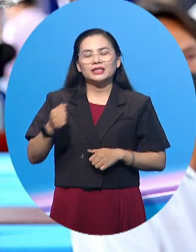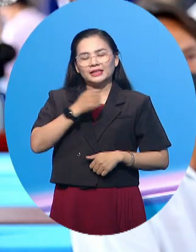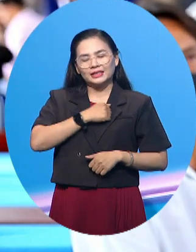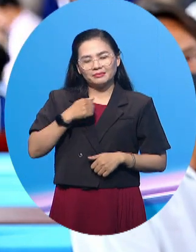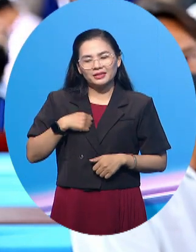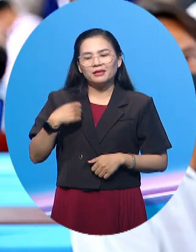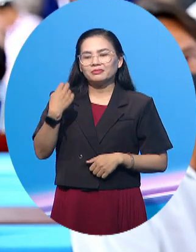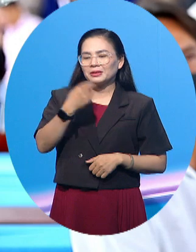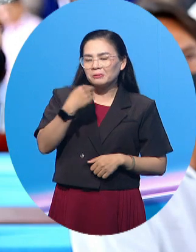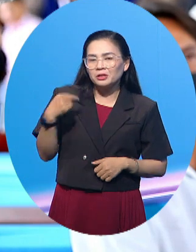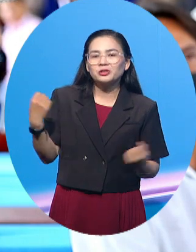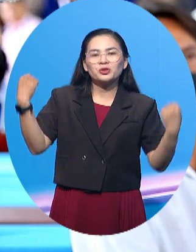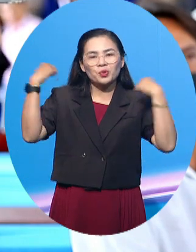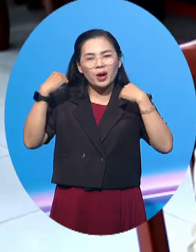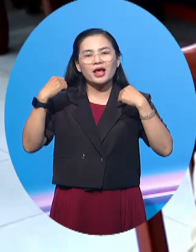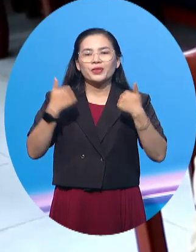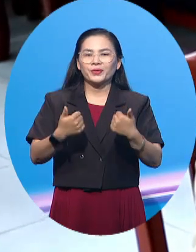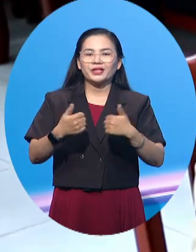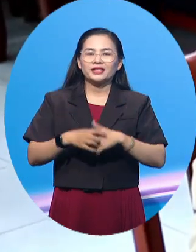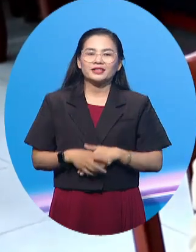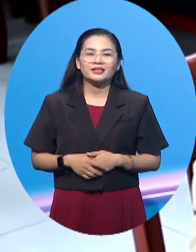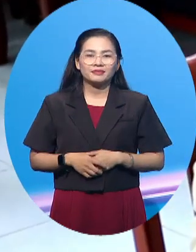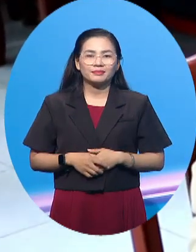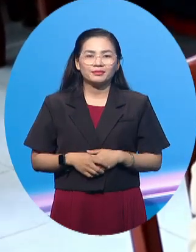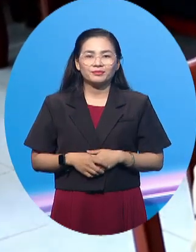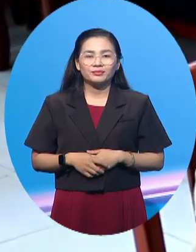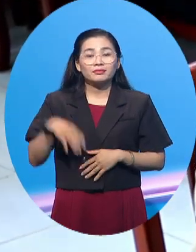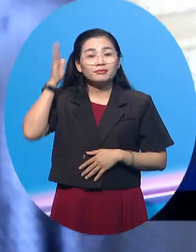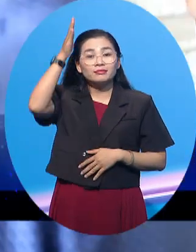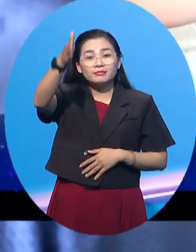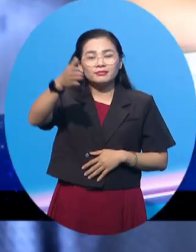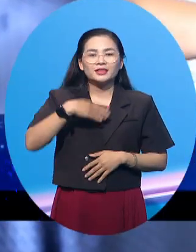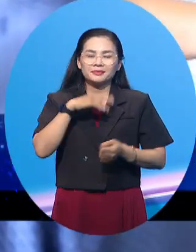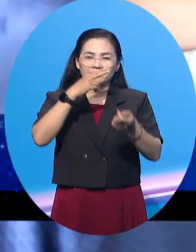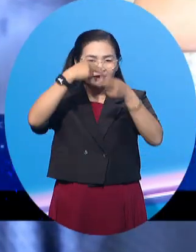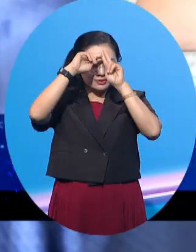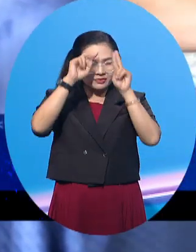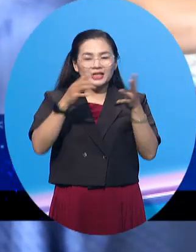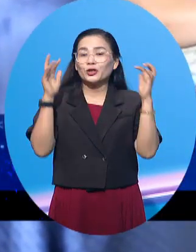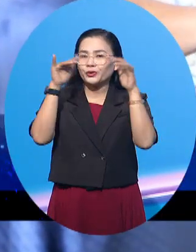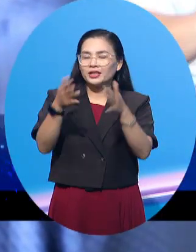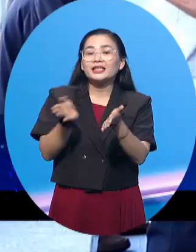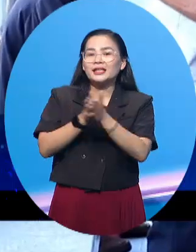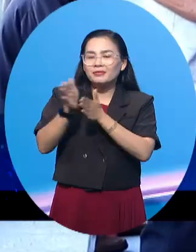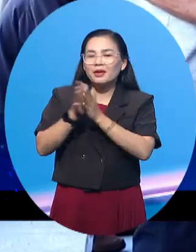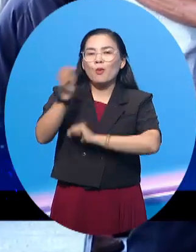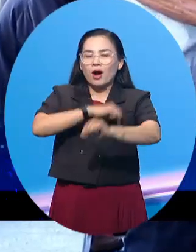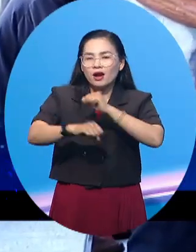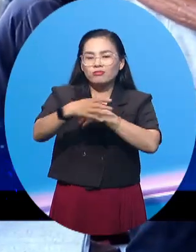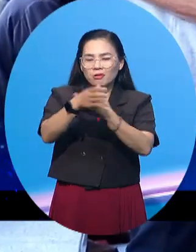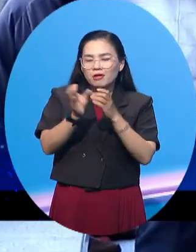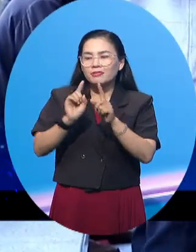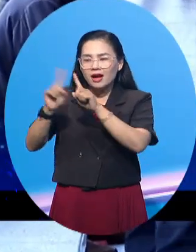của người dân ở địa phương của chúng tôi. Thời gian tới, bệnh viện sẽ tổ chức nhiều hoạt động vì cộng đồng tại những